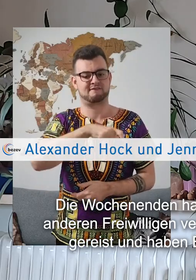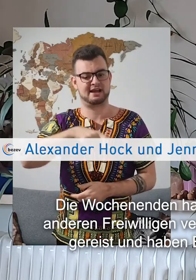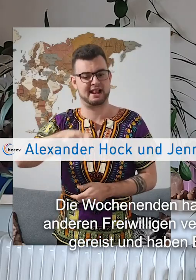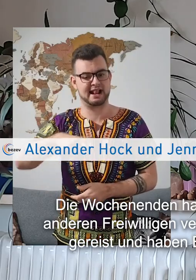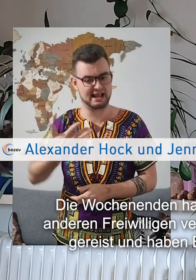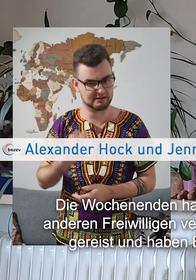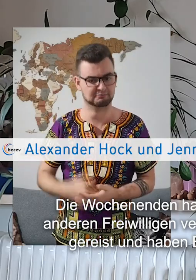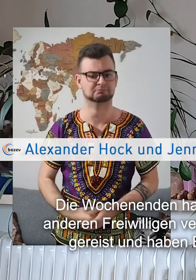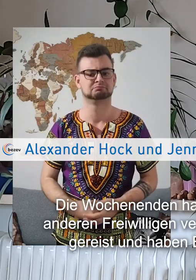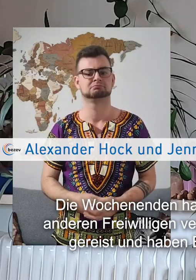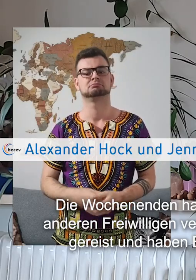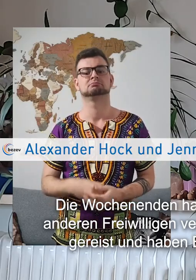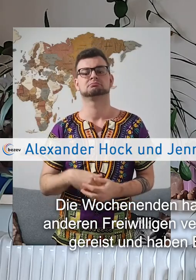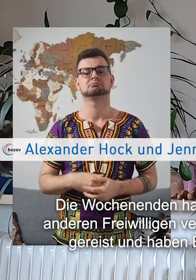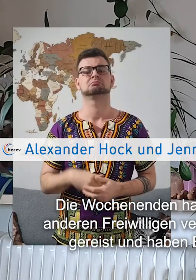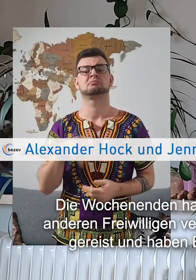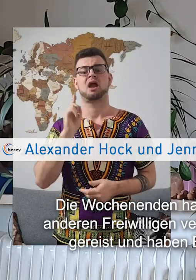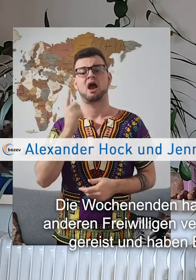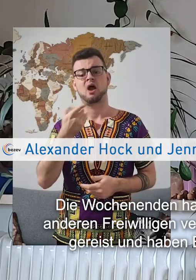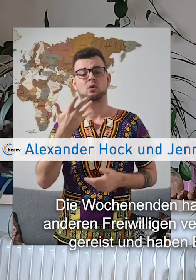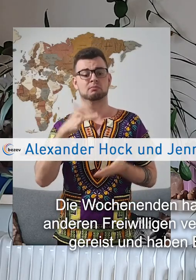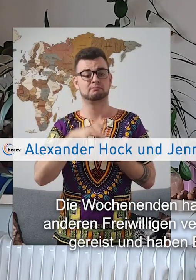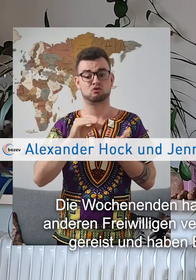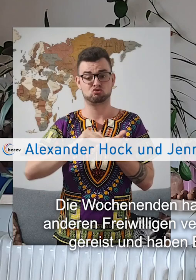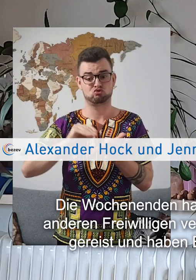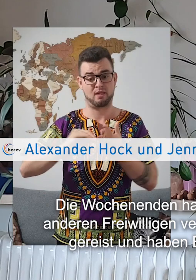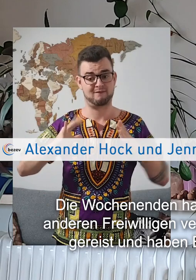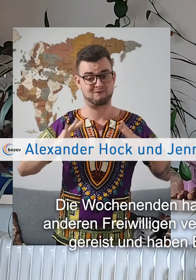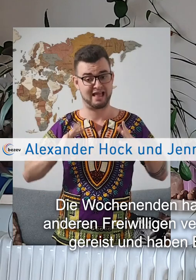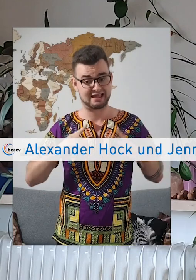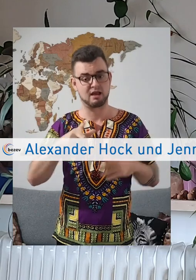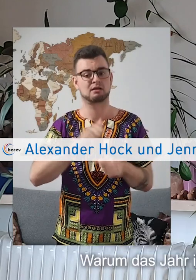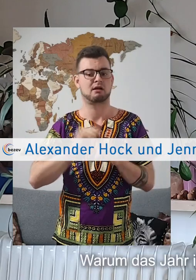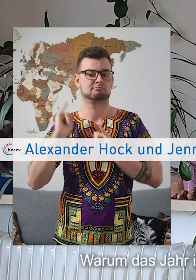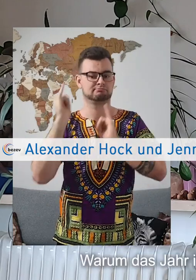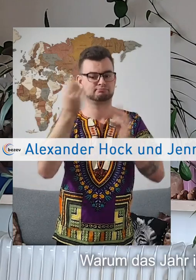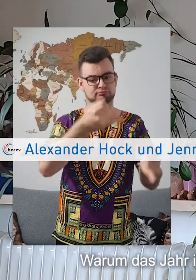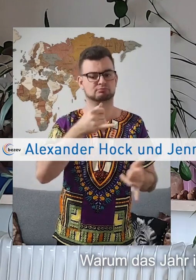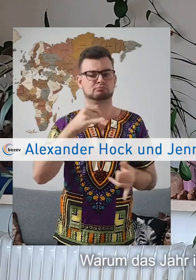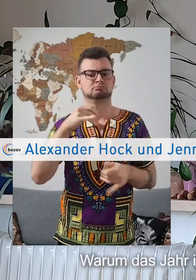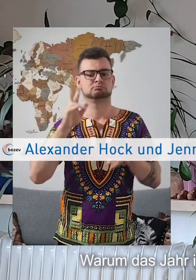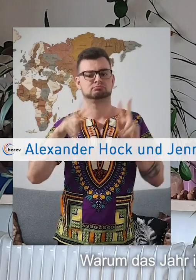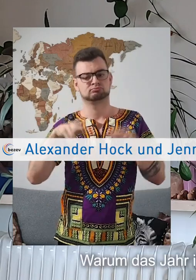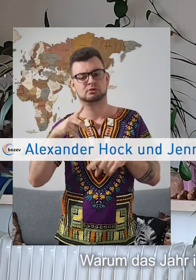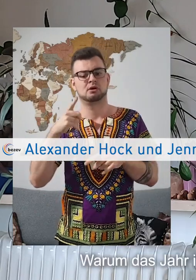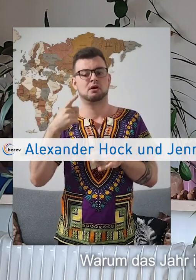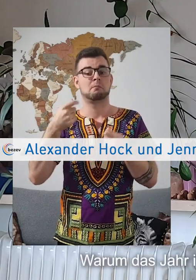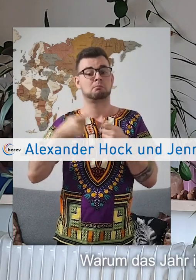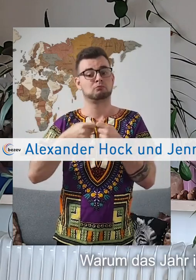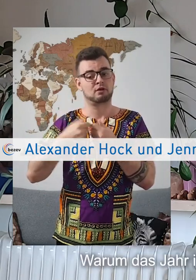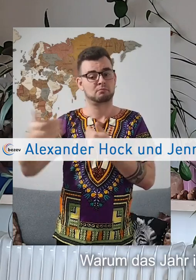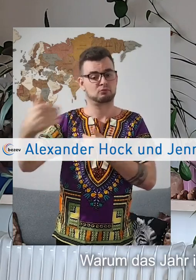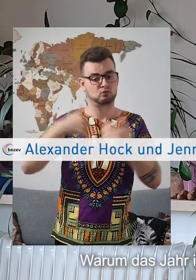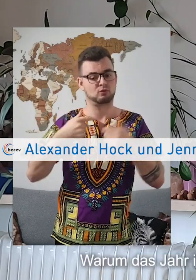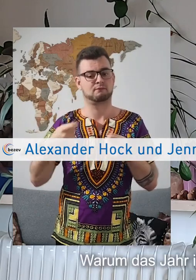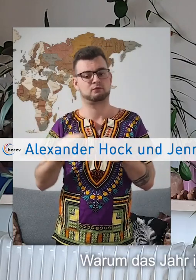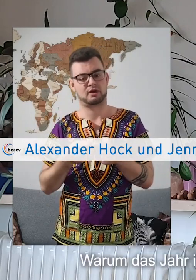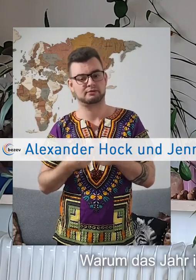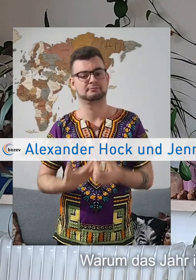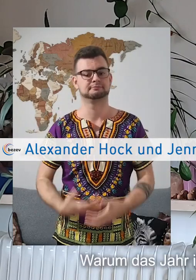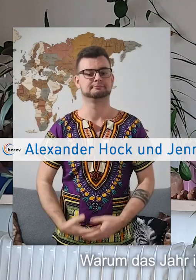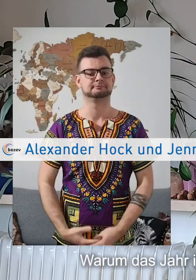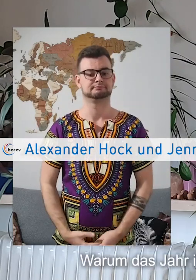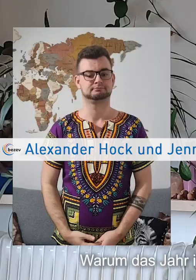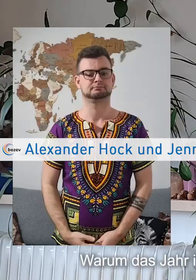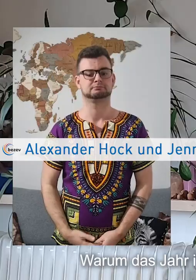Schulpferdien sind wir gereist und haben Besuch von Freunden oder Familie bekommen. Genau, warum das Jahr in Uganda